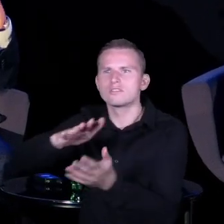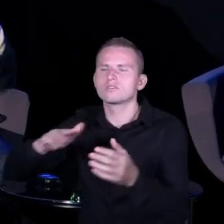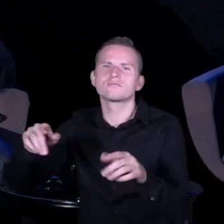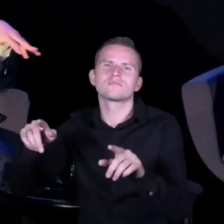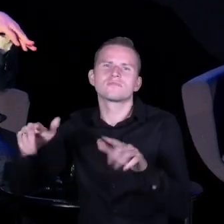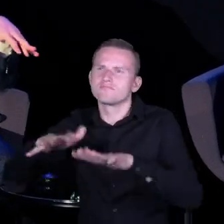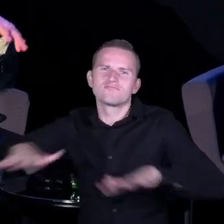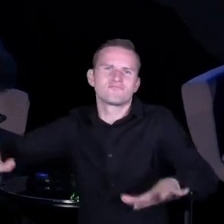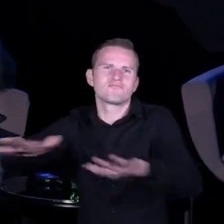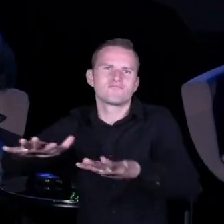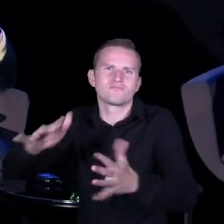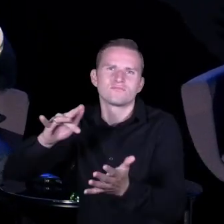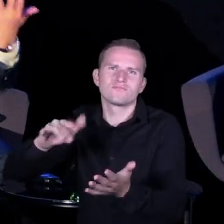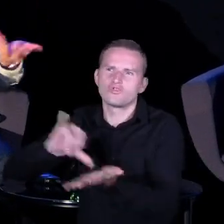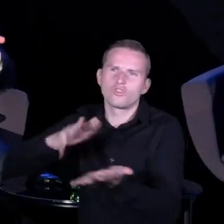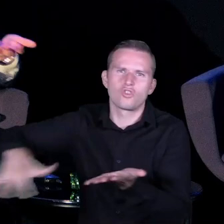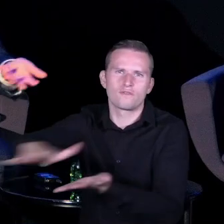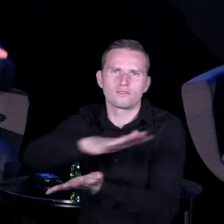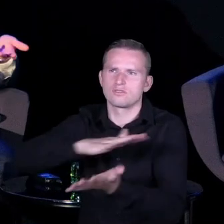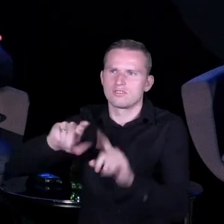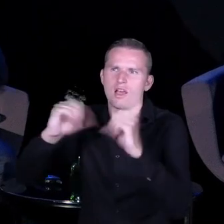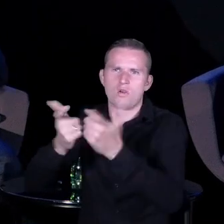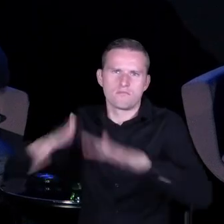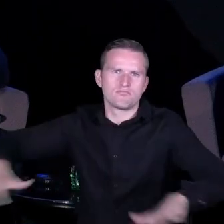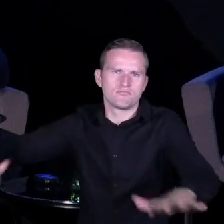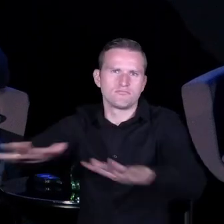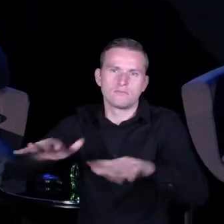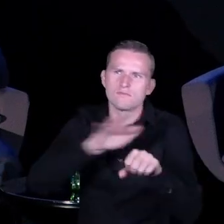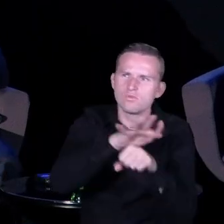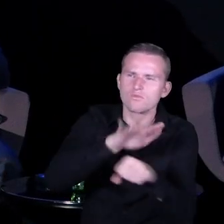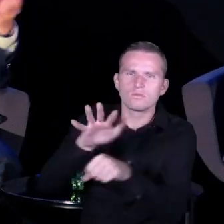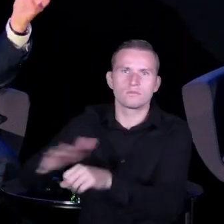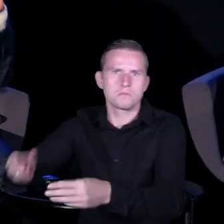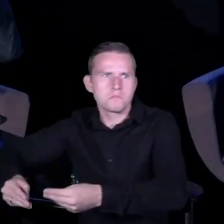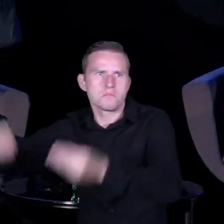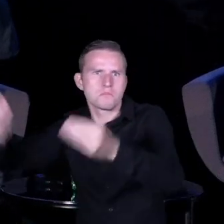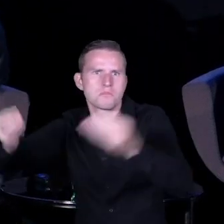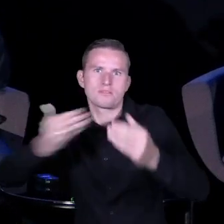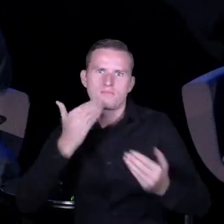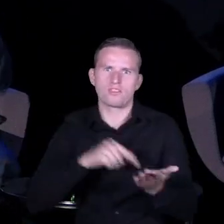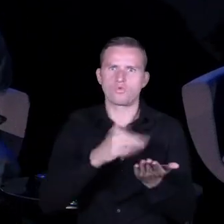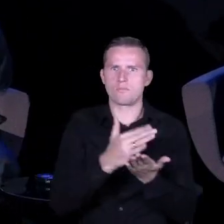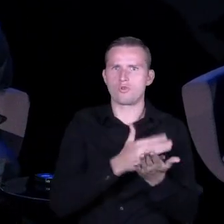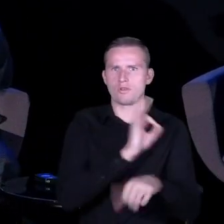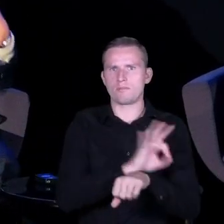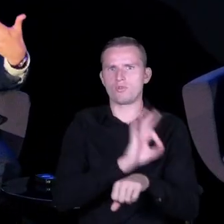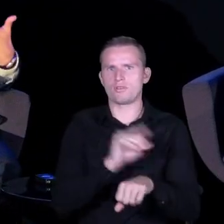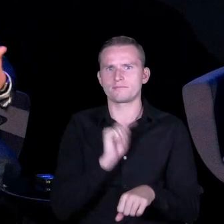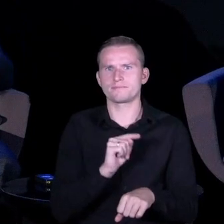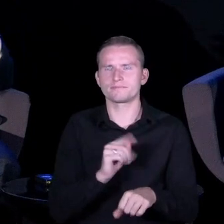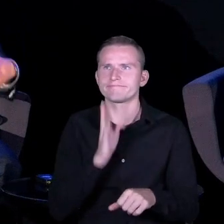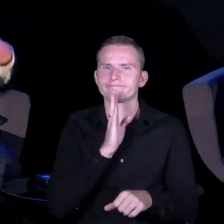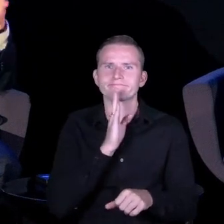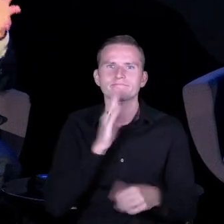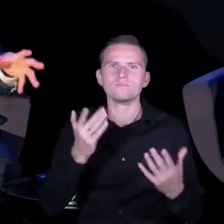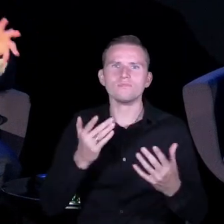już konkretne dziedzictwo tego programu, które, że tak powiem, jest jak ta kula śniegowa